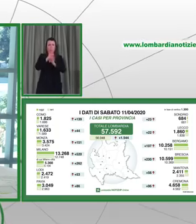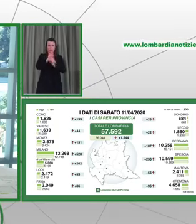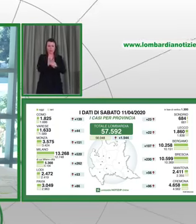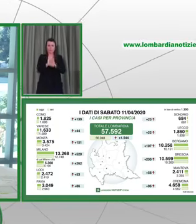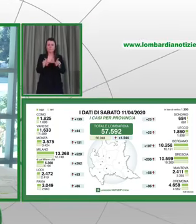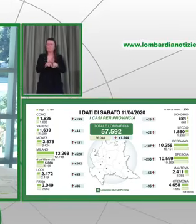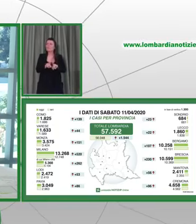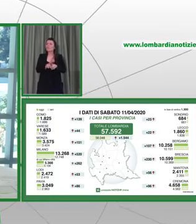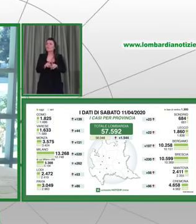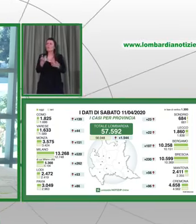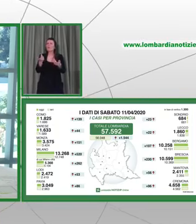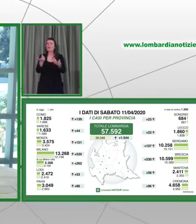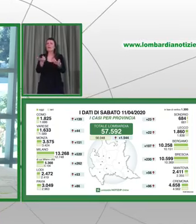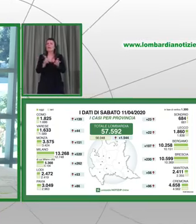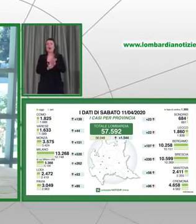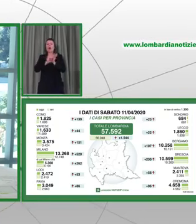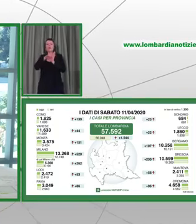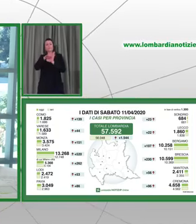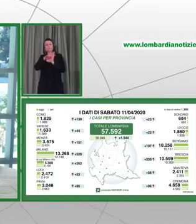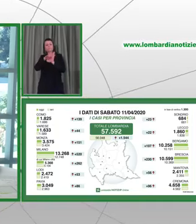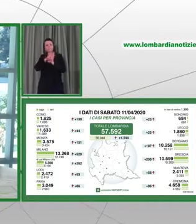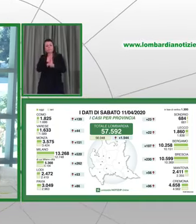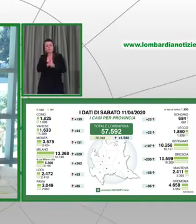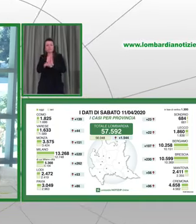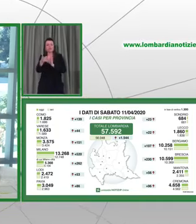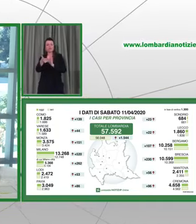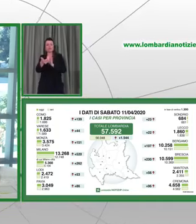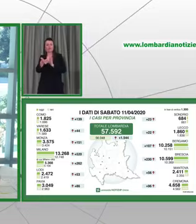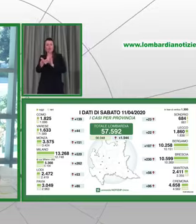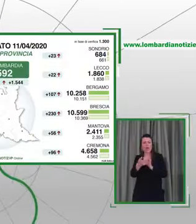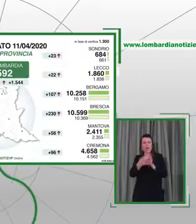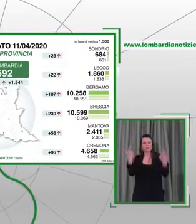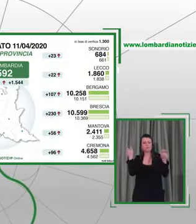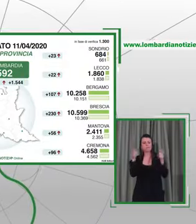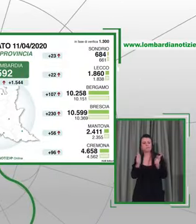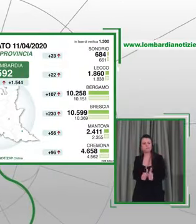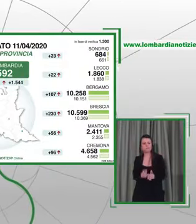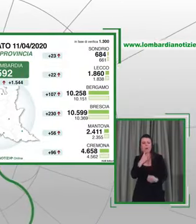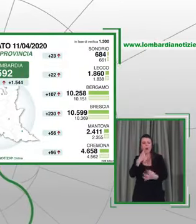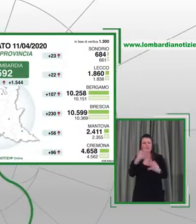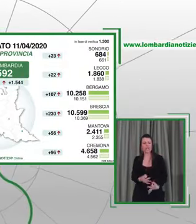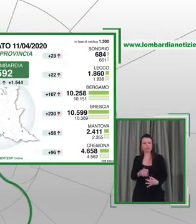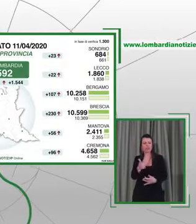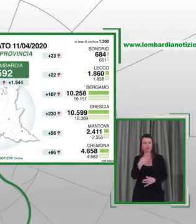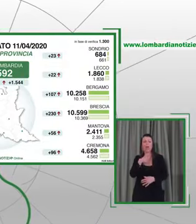netta e decisa riduzione dei contagio e milano mantova